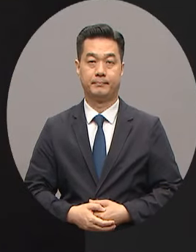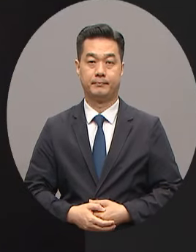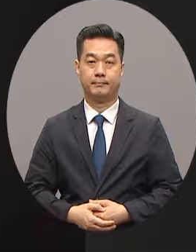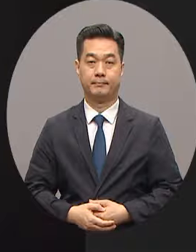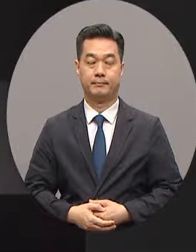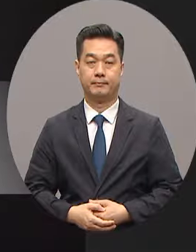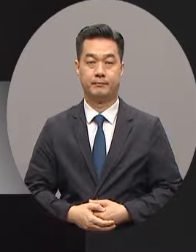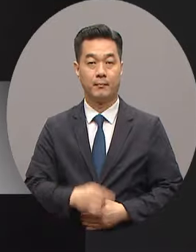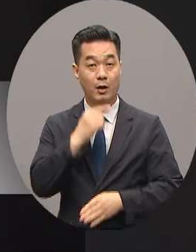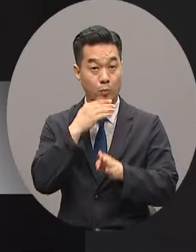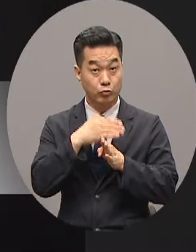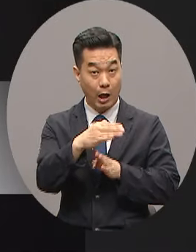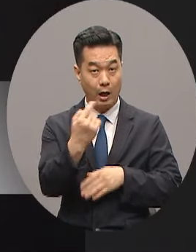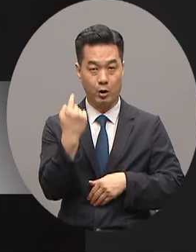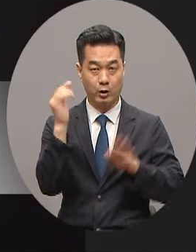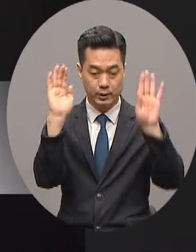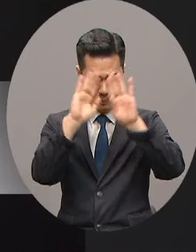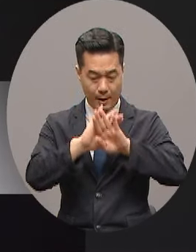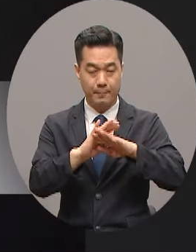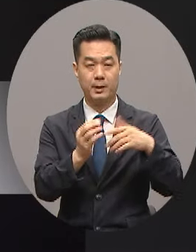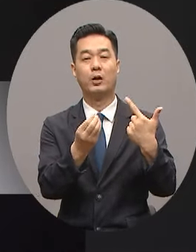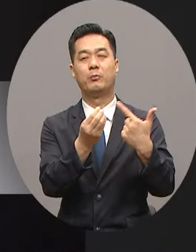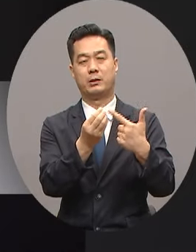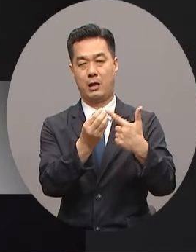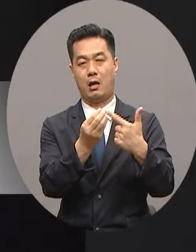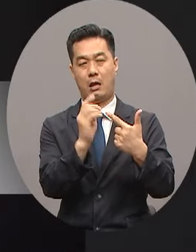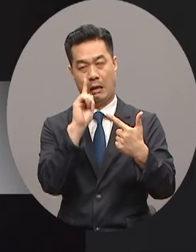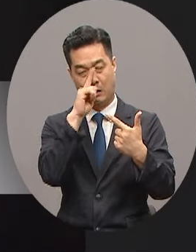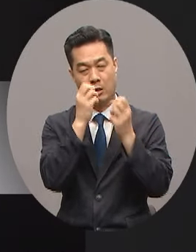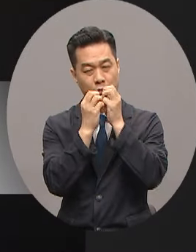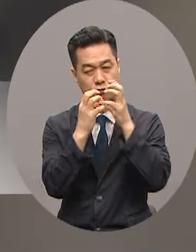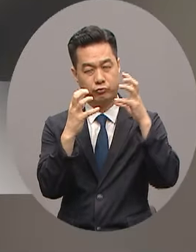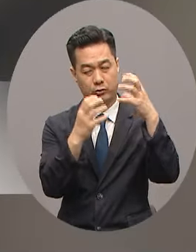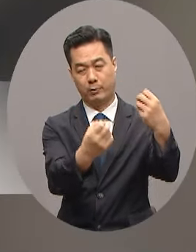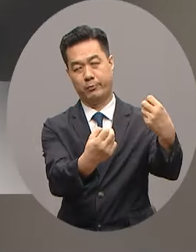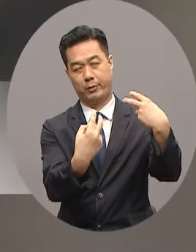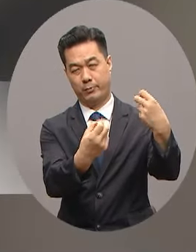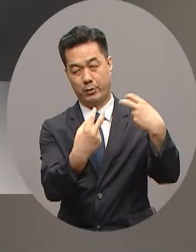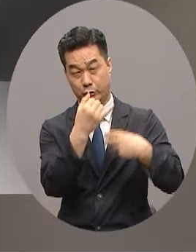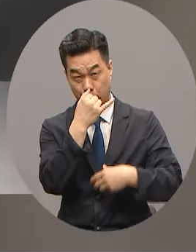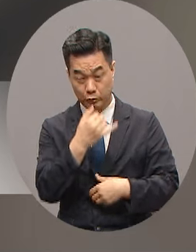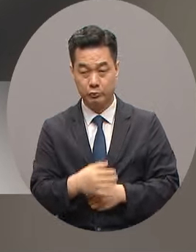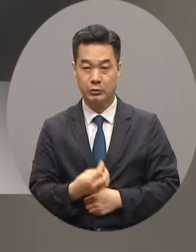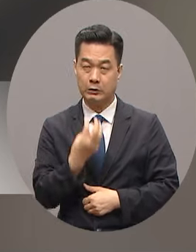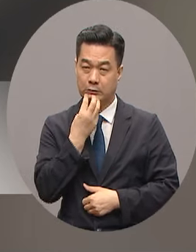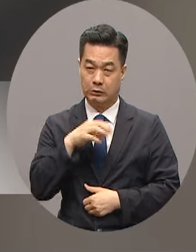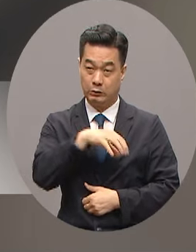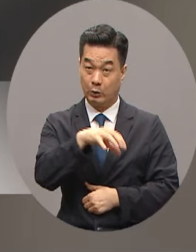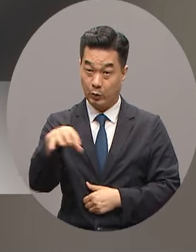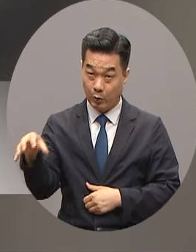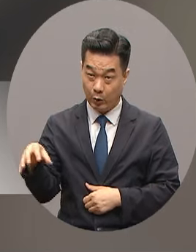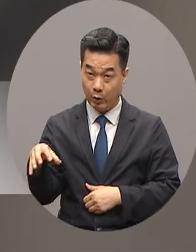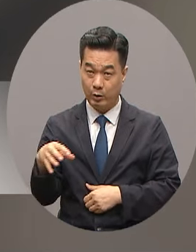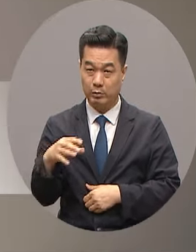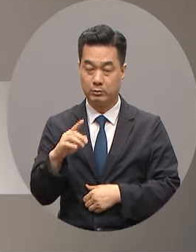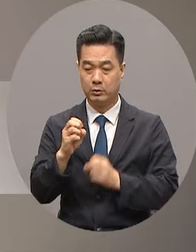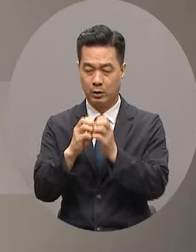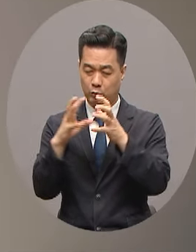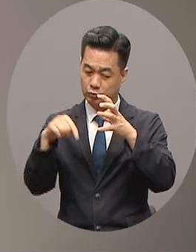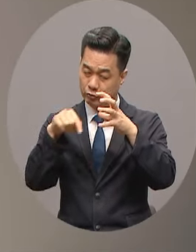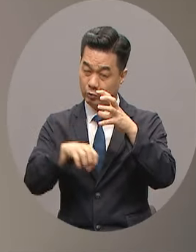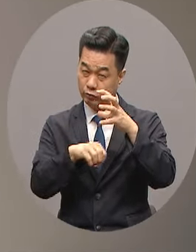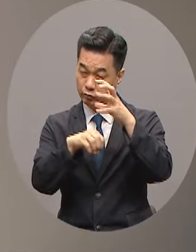북한이 어젯밤 올해들어 여섯번째로 풍선을 보냈습니다 서울 곳곳에선 풍선 안에 들어 있던 것으로